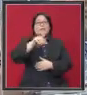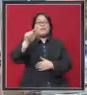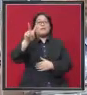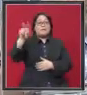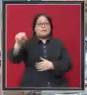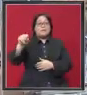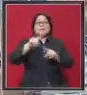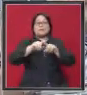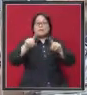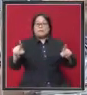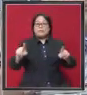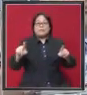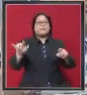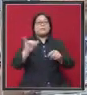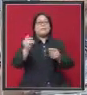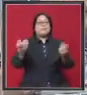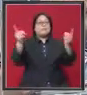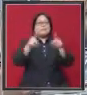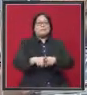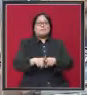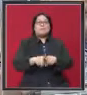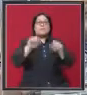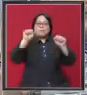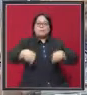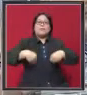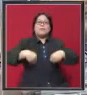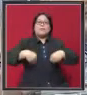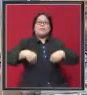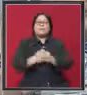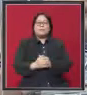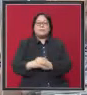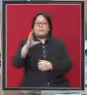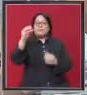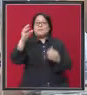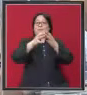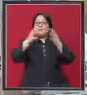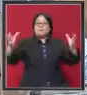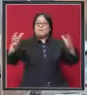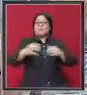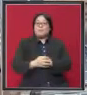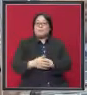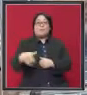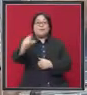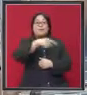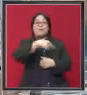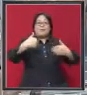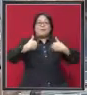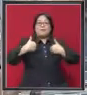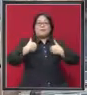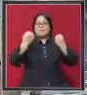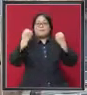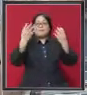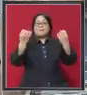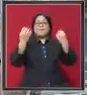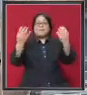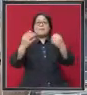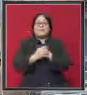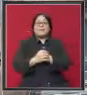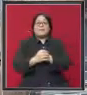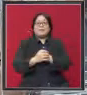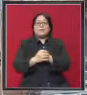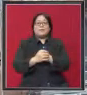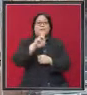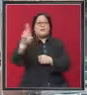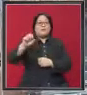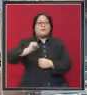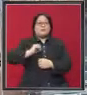tetapi yang terjejas begini rupa juga diberi. Syarikat besar yang ada ratusan ataupun